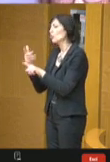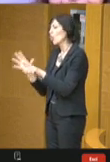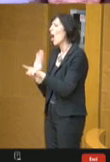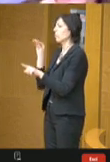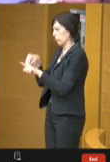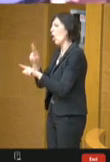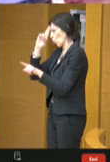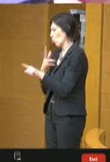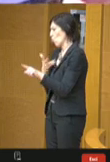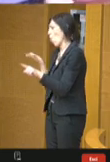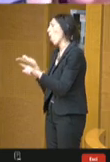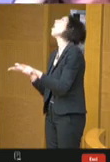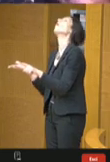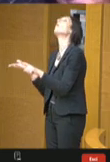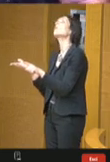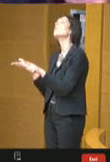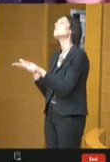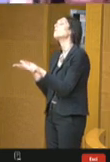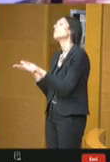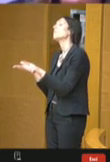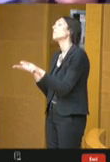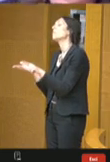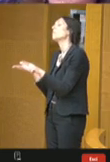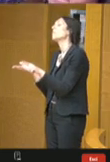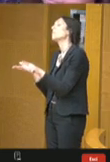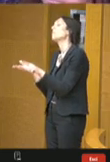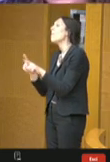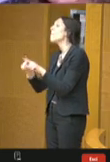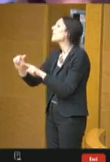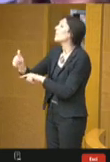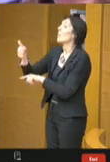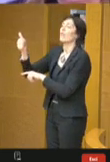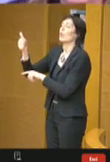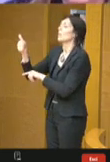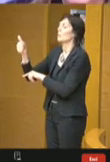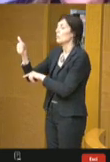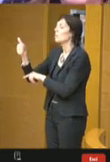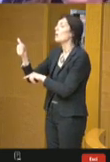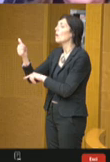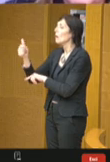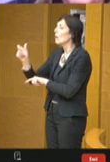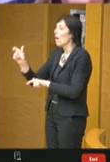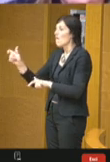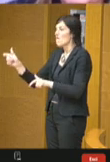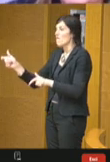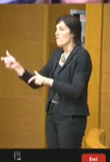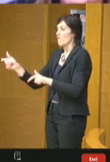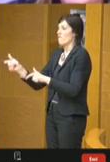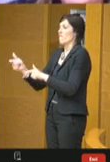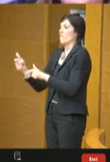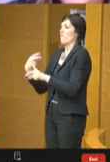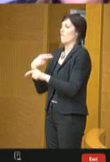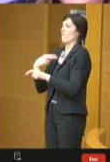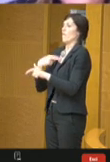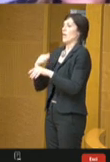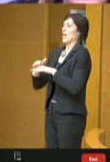ruolo, sono stati per la prima volta vincolati a rimanere sulla